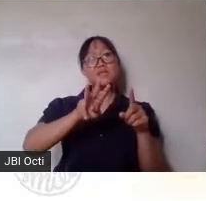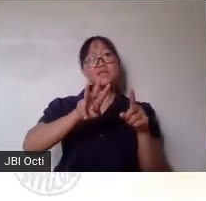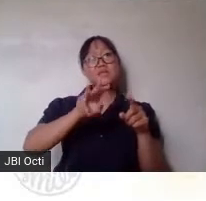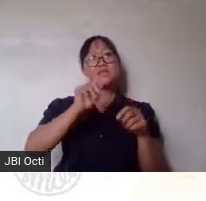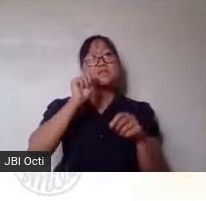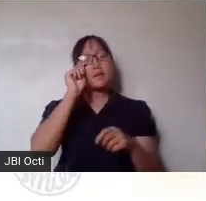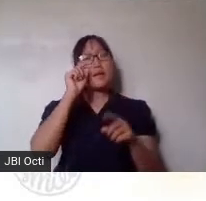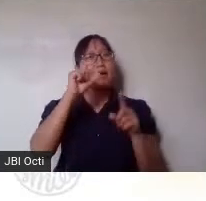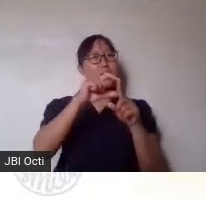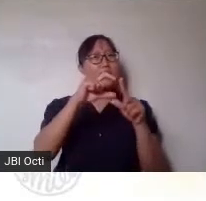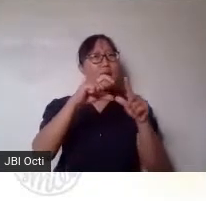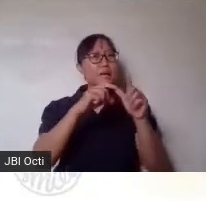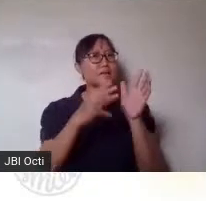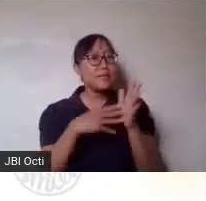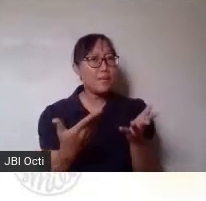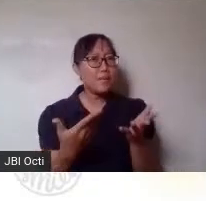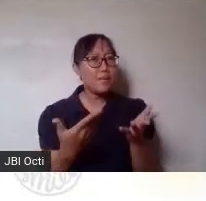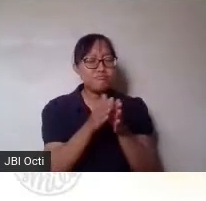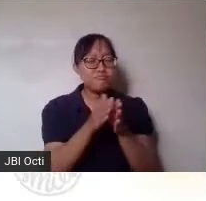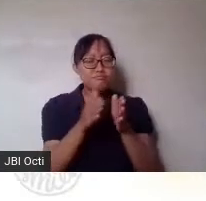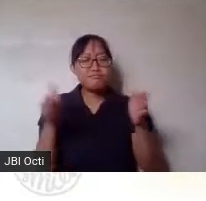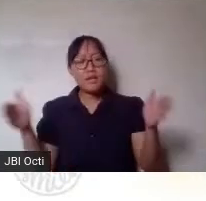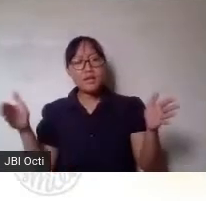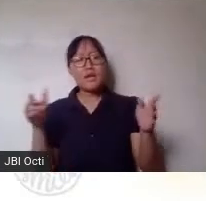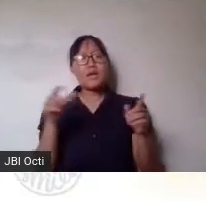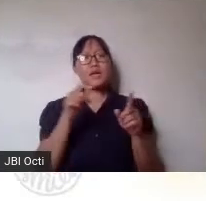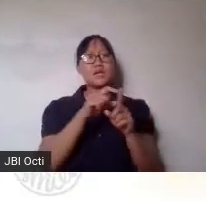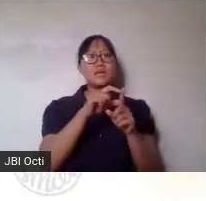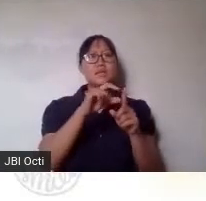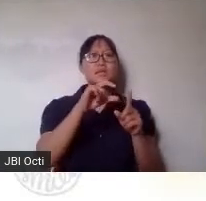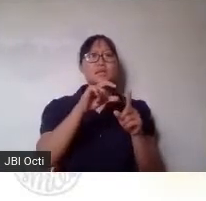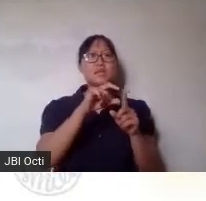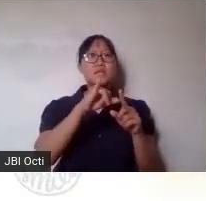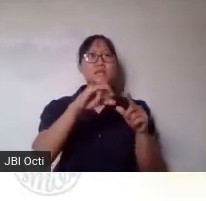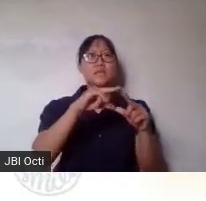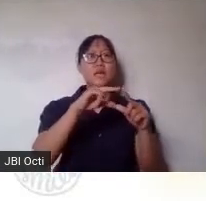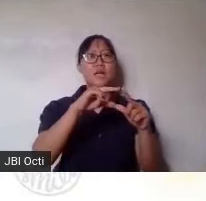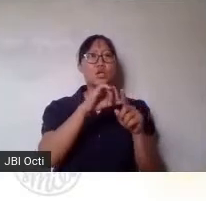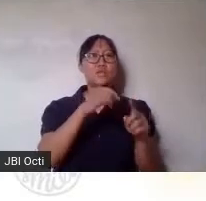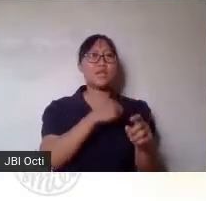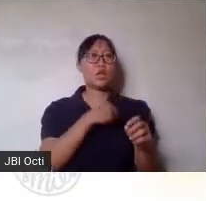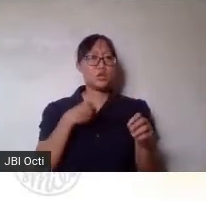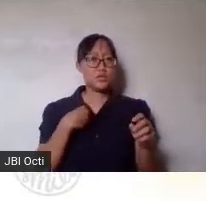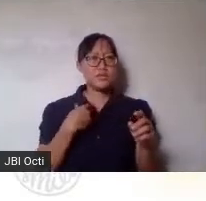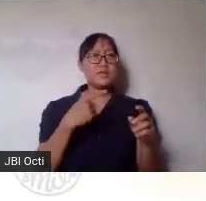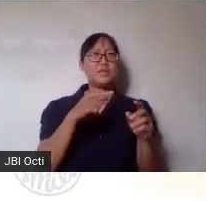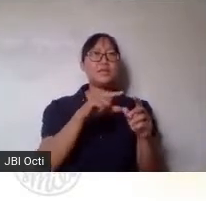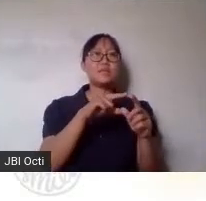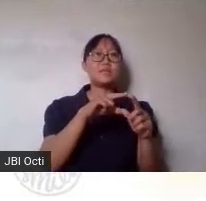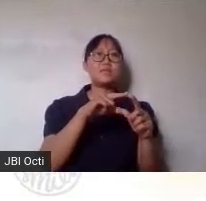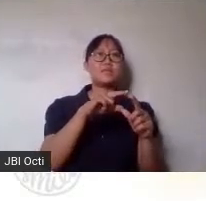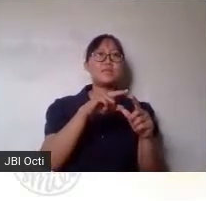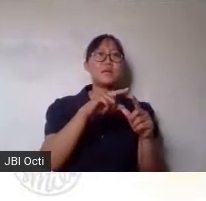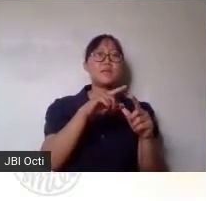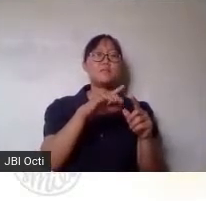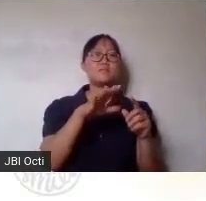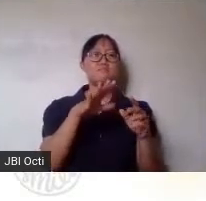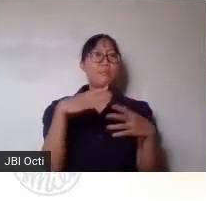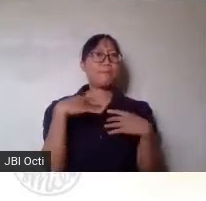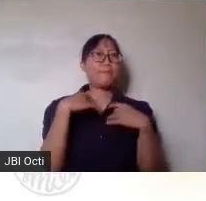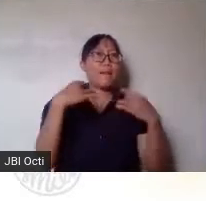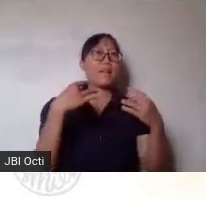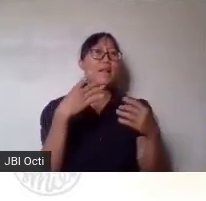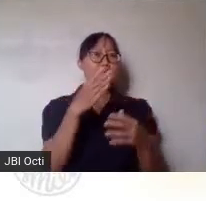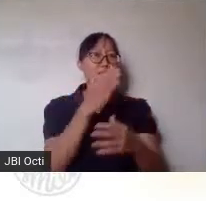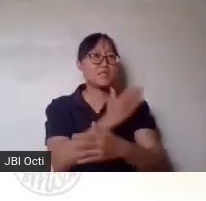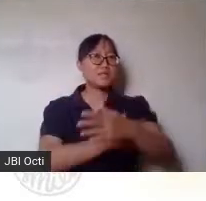and Statistical Manual of Mental Disorder. Pada DSM keempat, hiperaktivitas itu dipisahkan